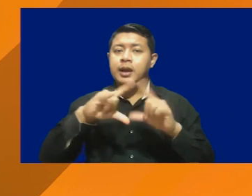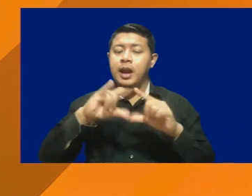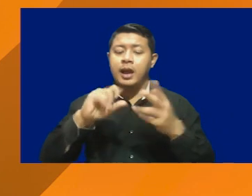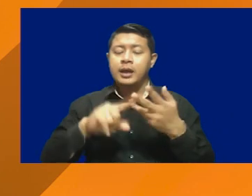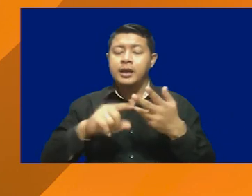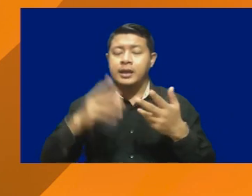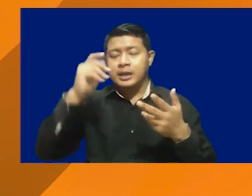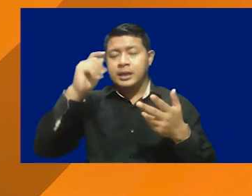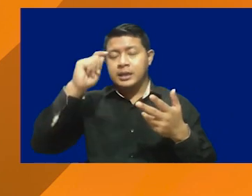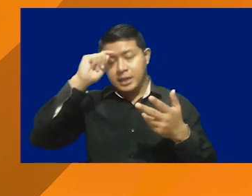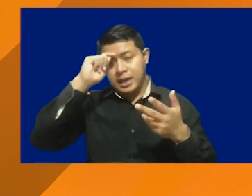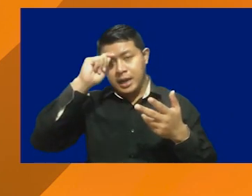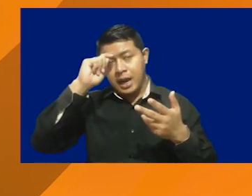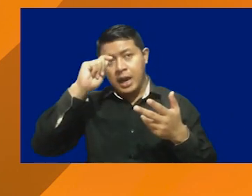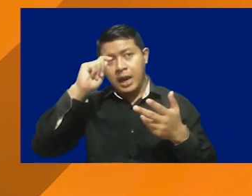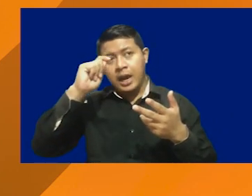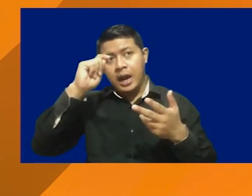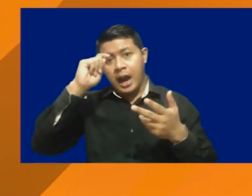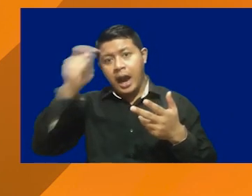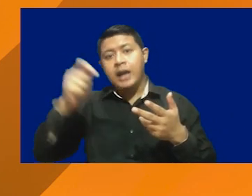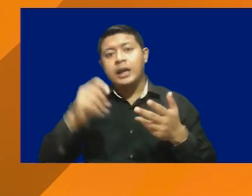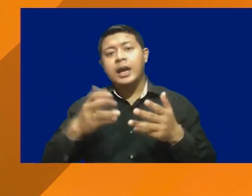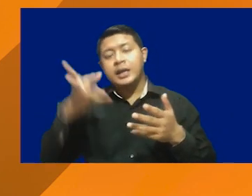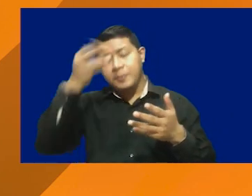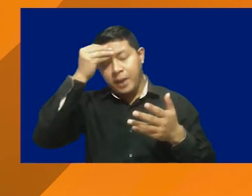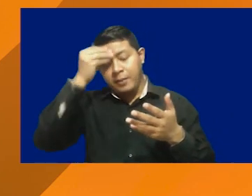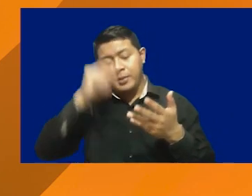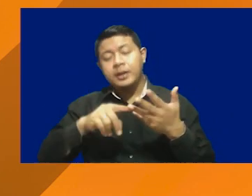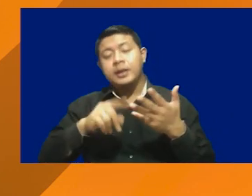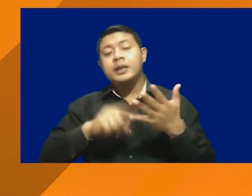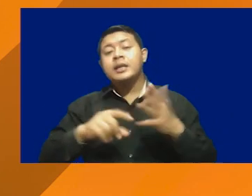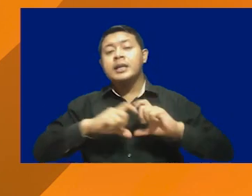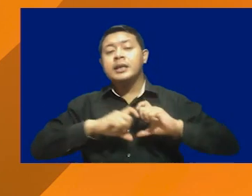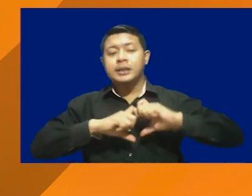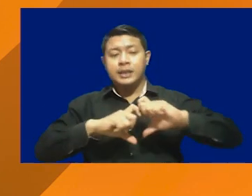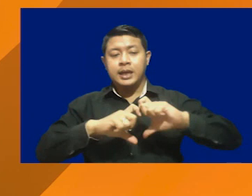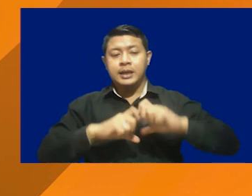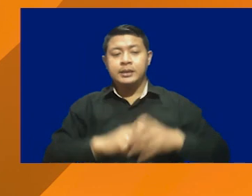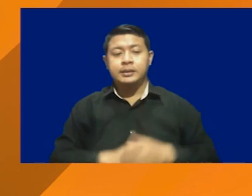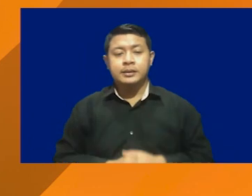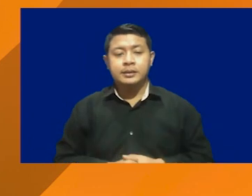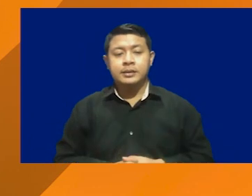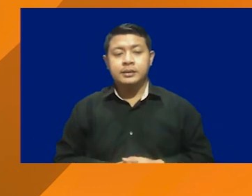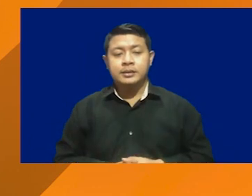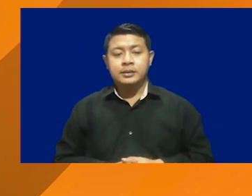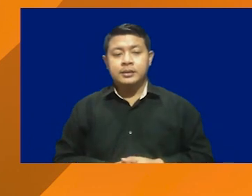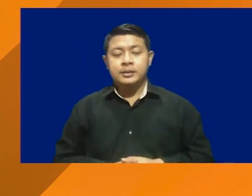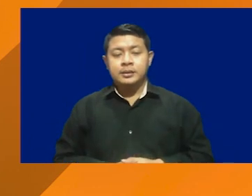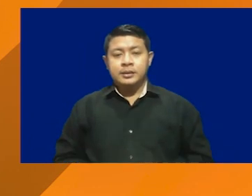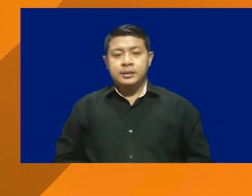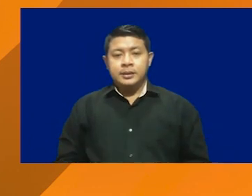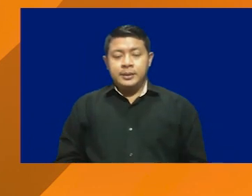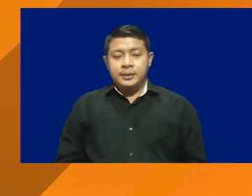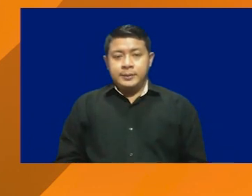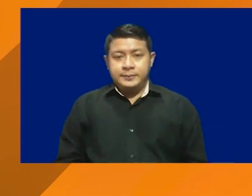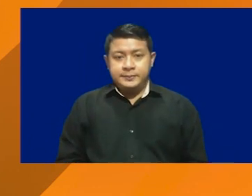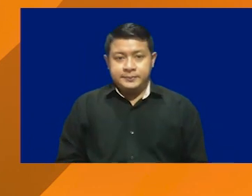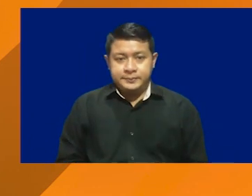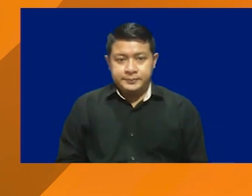bernilai, dihargai, dipahami, dan dicintai. Kita akan melihat satu